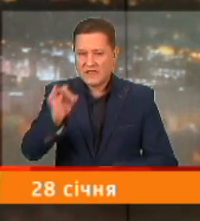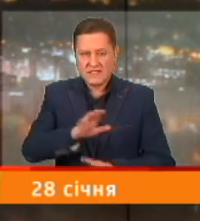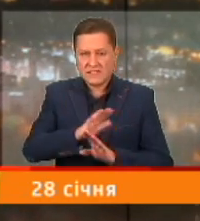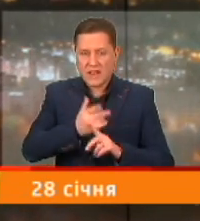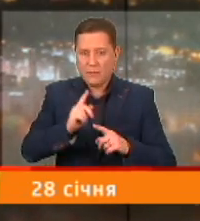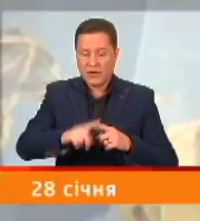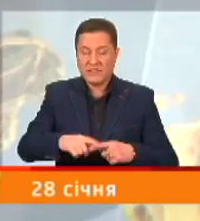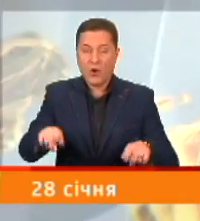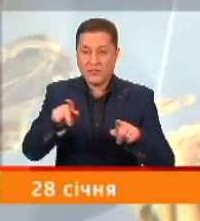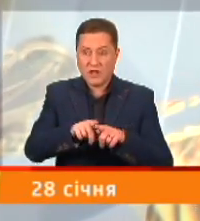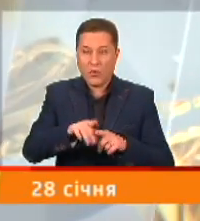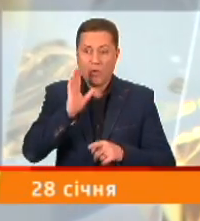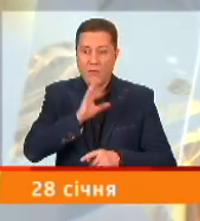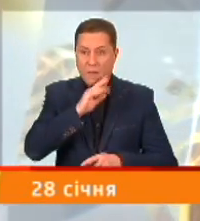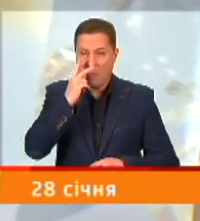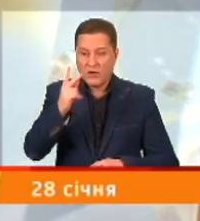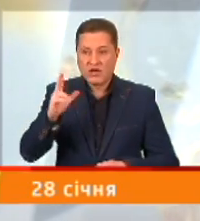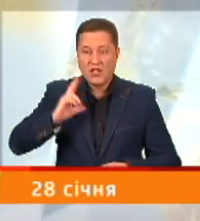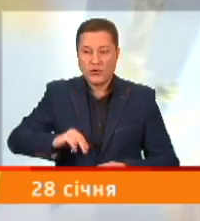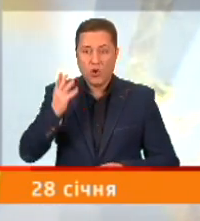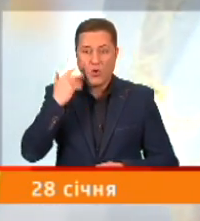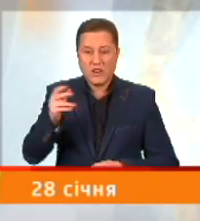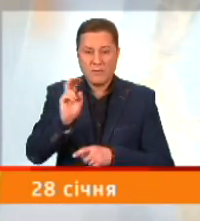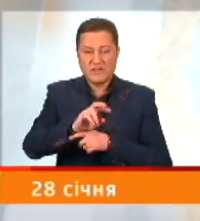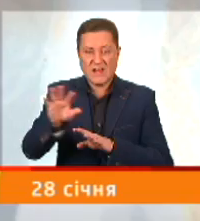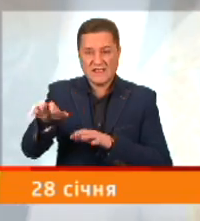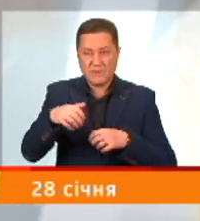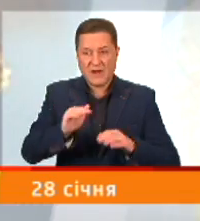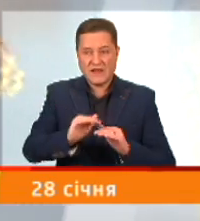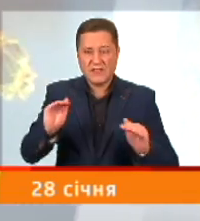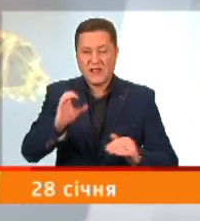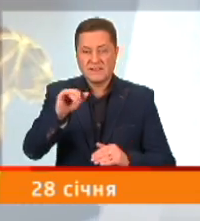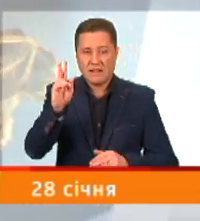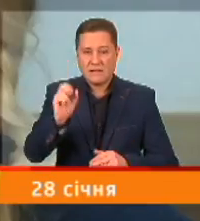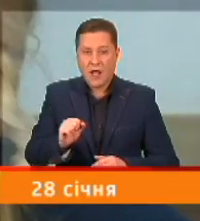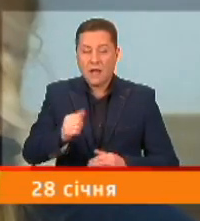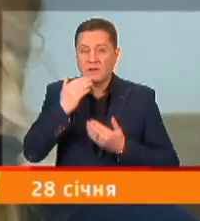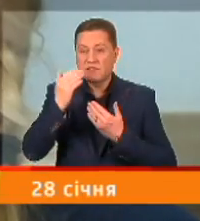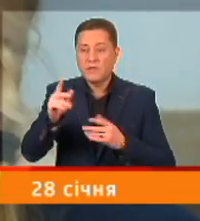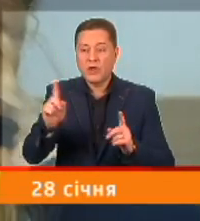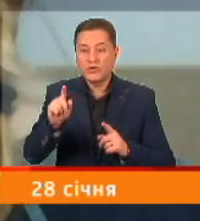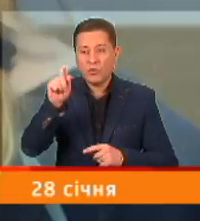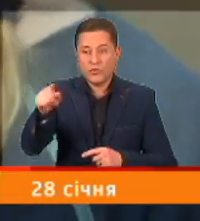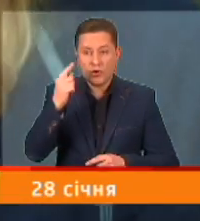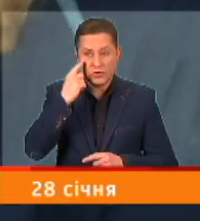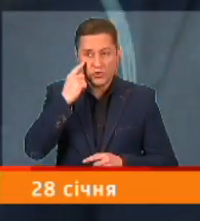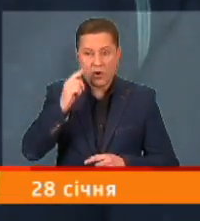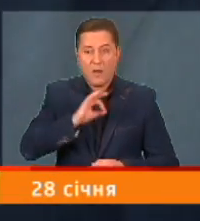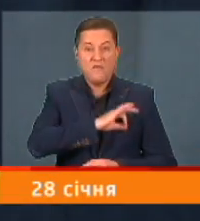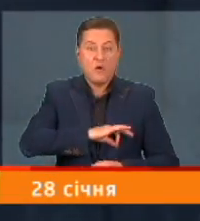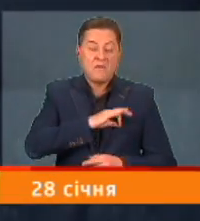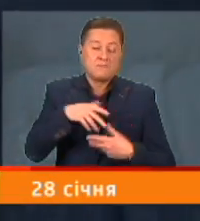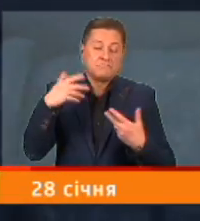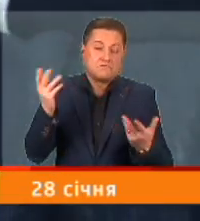Ось такою мама побачила свою доньку, коли прийшла забирати її з садка. Та на запитання, що у дитини з оком, вихователька лише